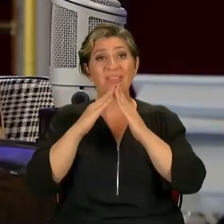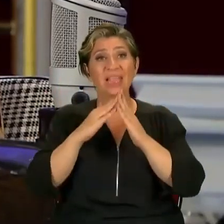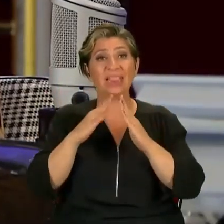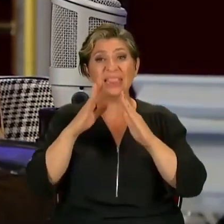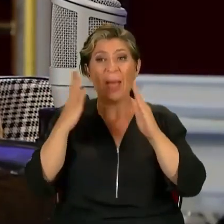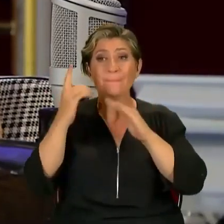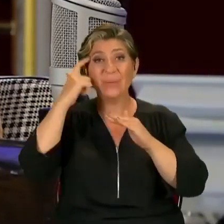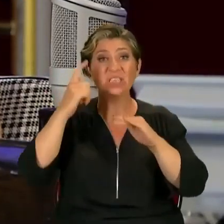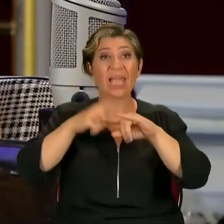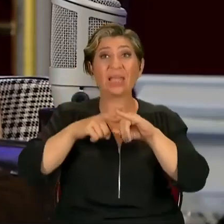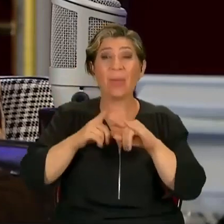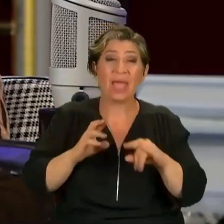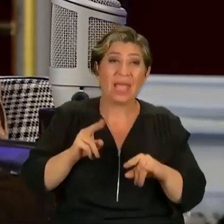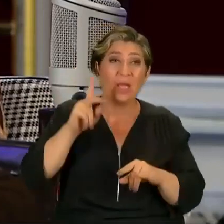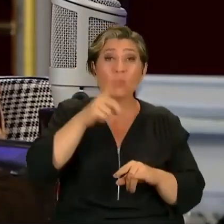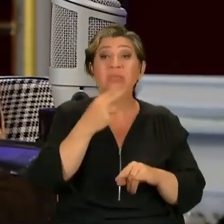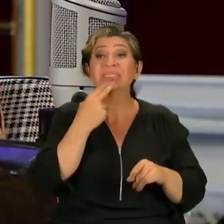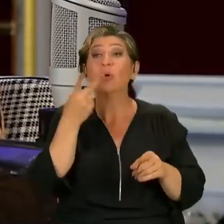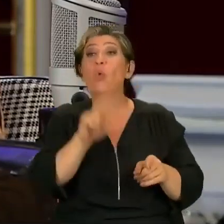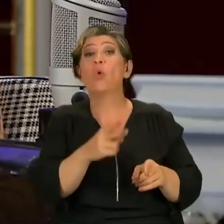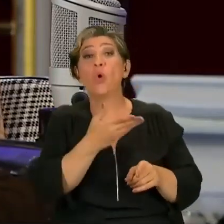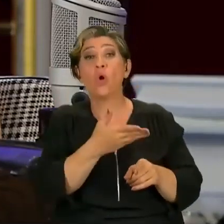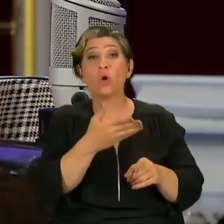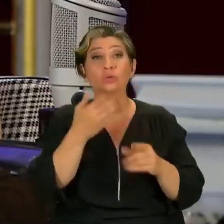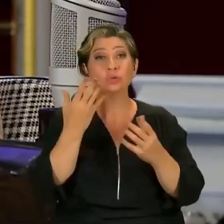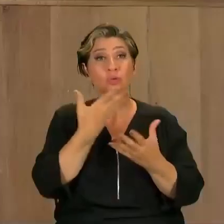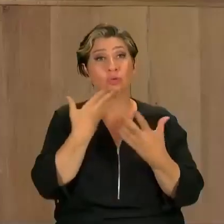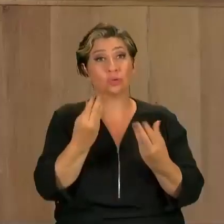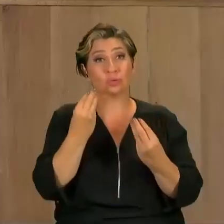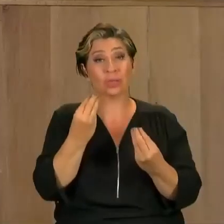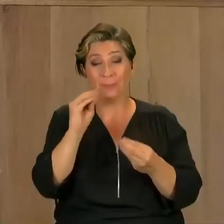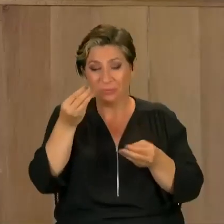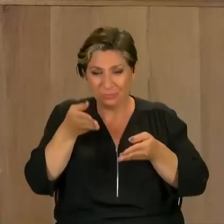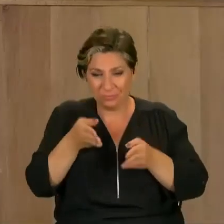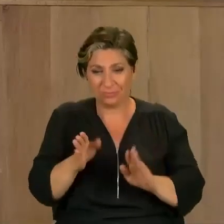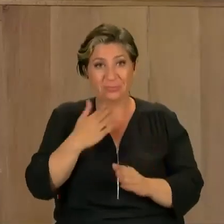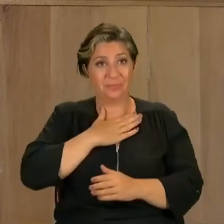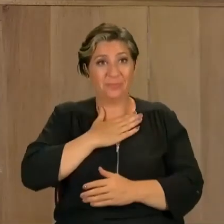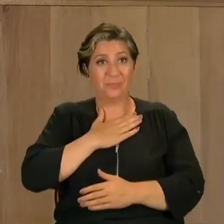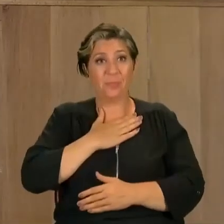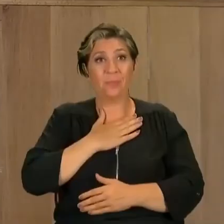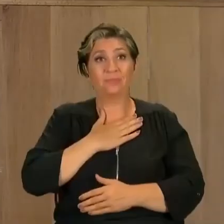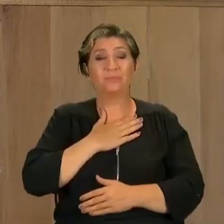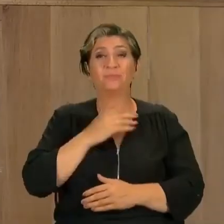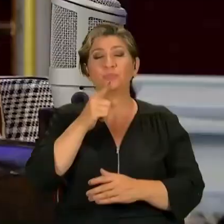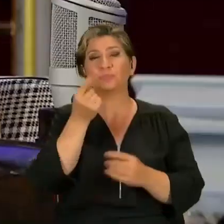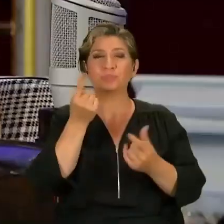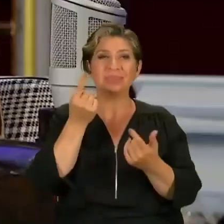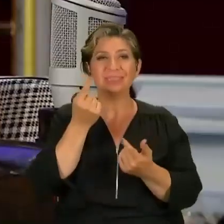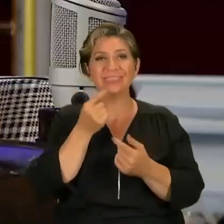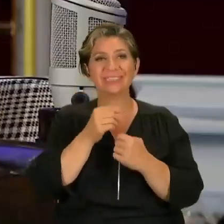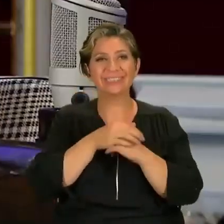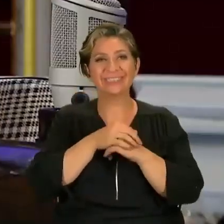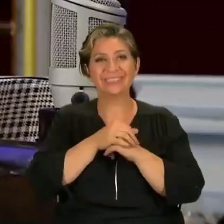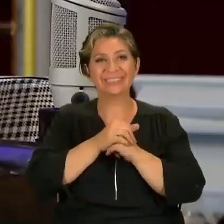ta başhekime kadar gidip yani bu kız ölüyor. Çok da güzel bir çocuktu. Maşallah. O birazcık şimdi